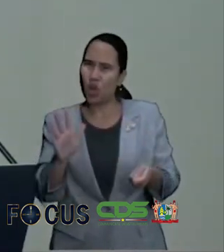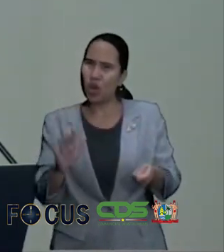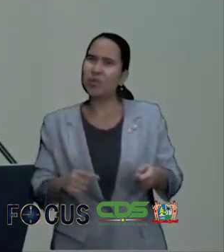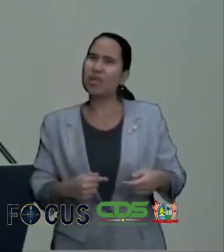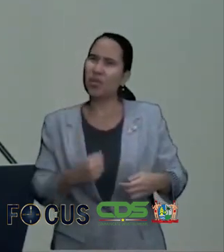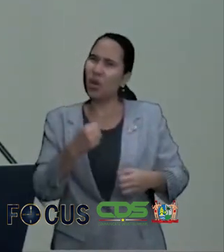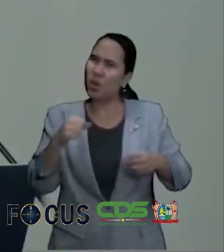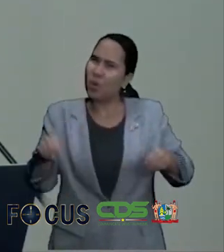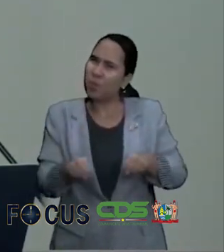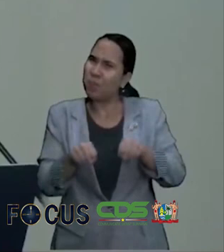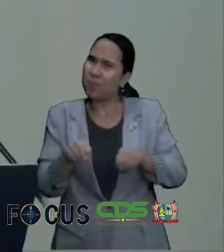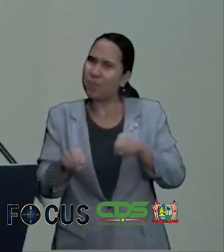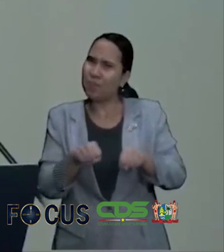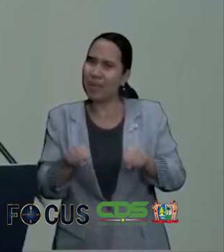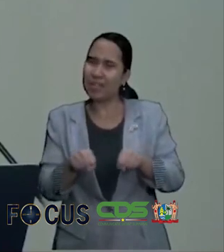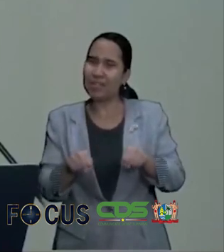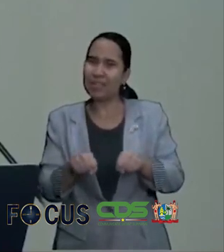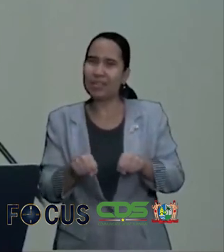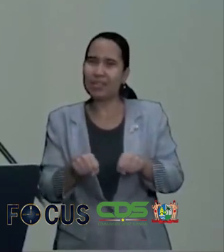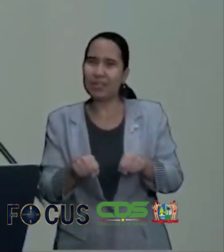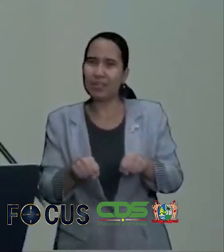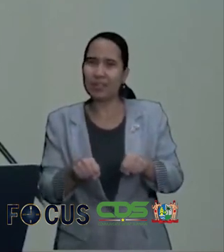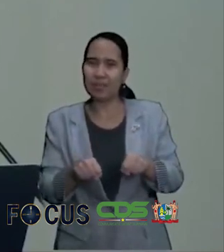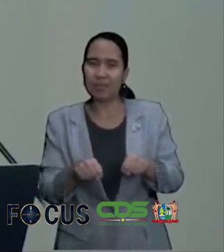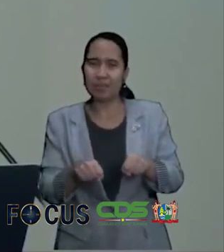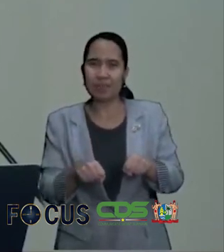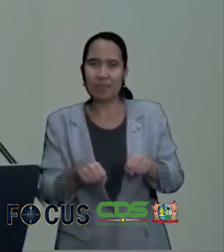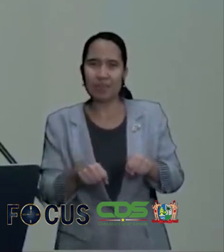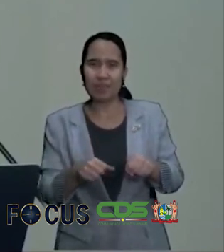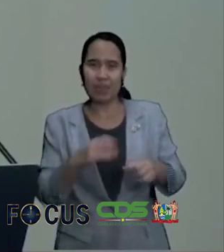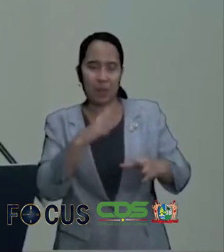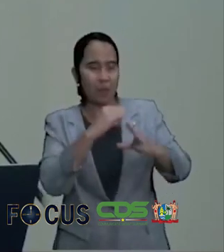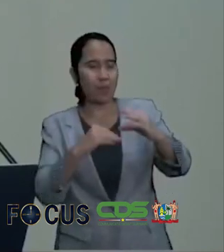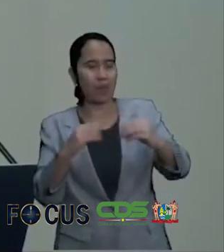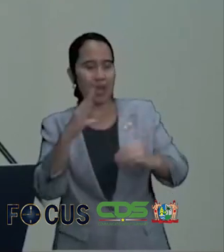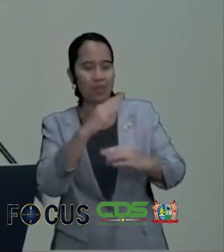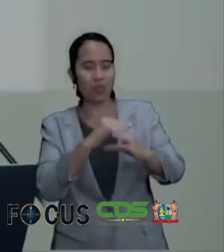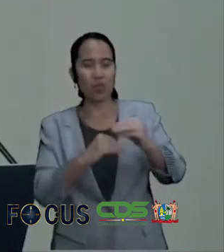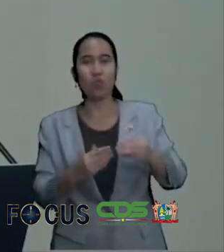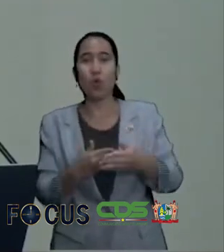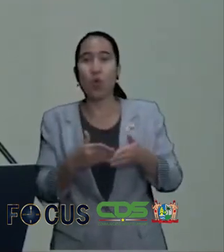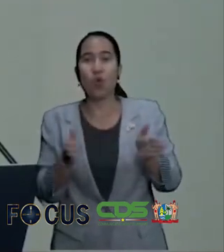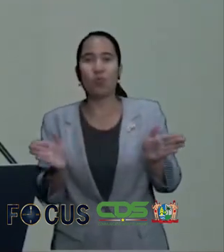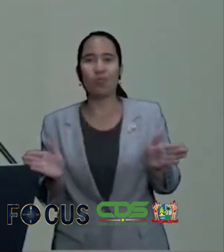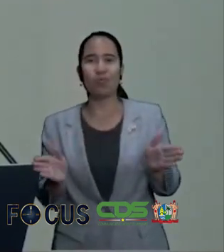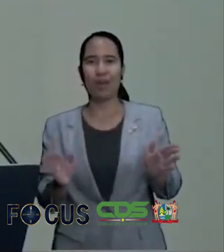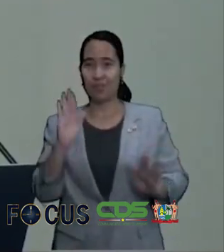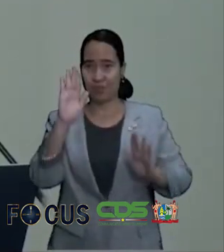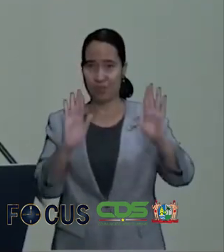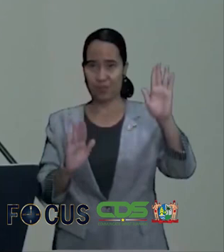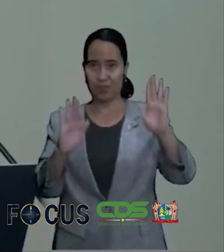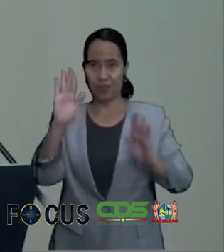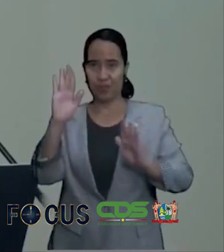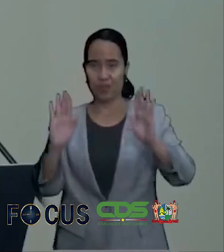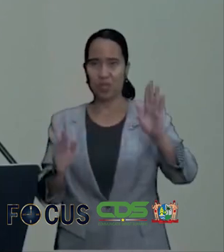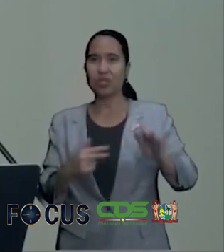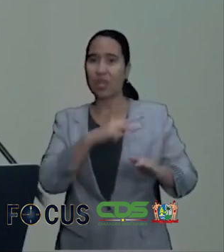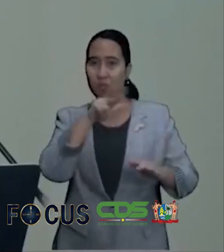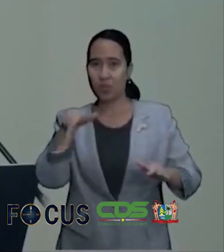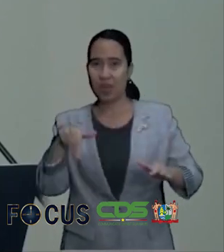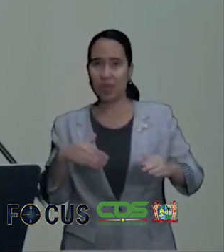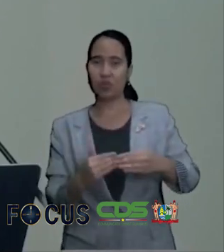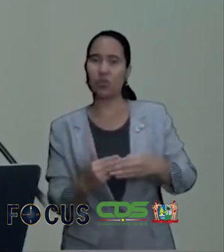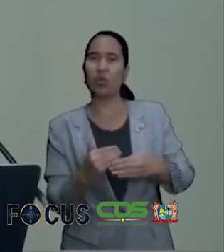werken. Met name het digitaliseren van zeker het openbaar vervoer, zodat wij die overstap kunnen